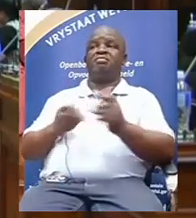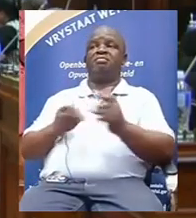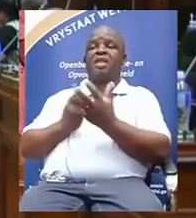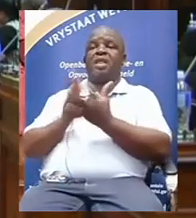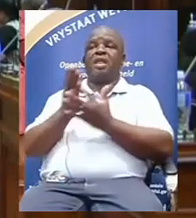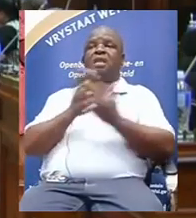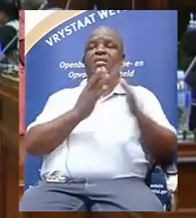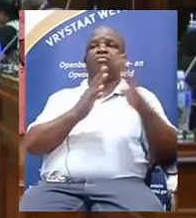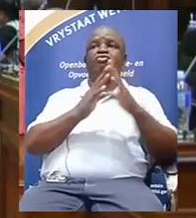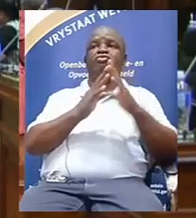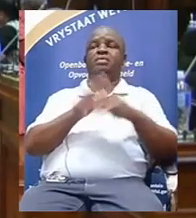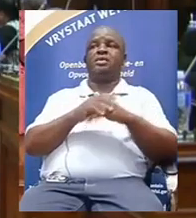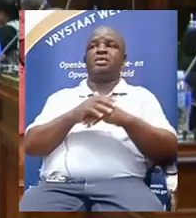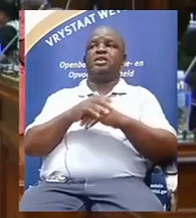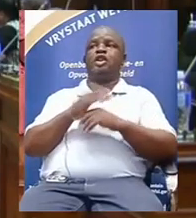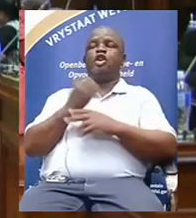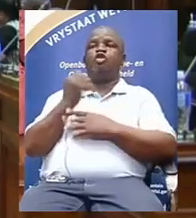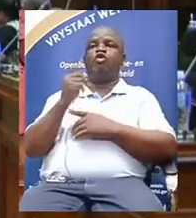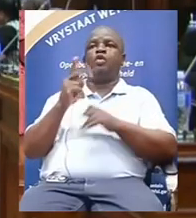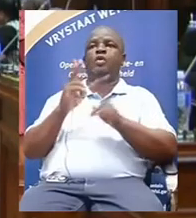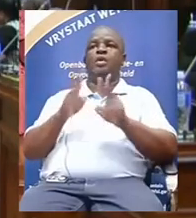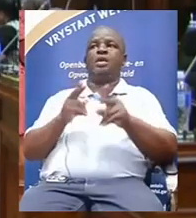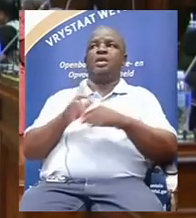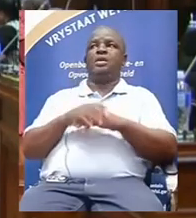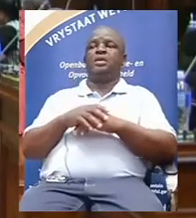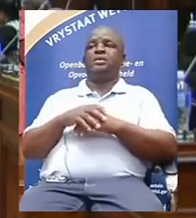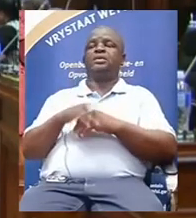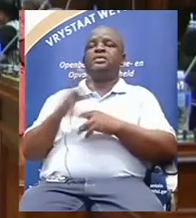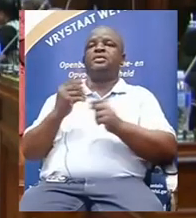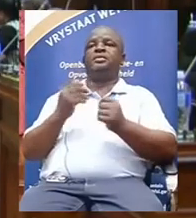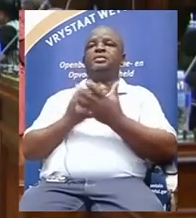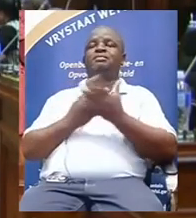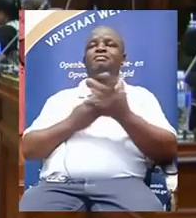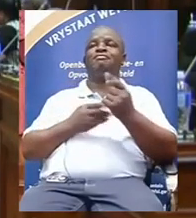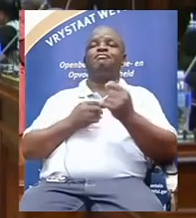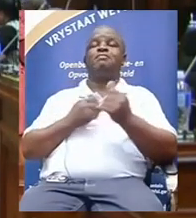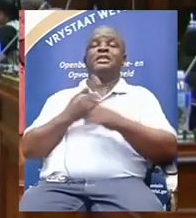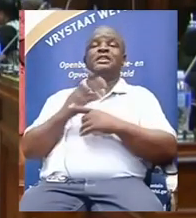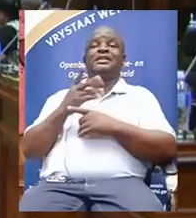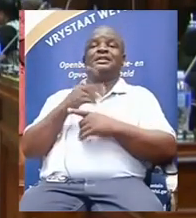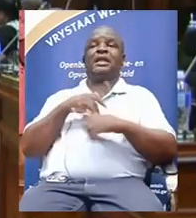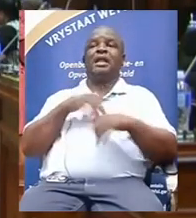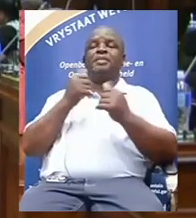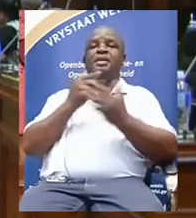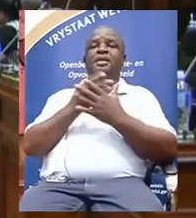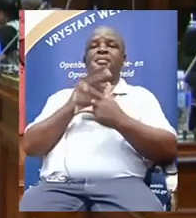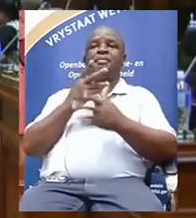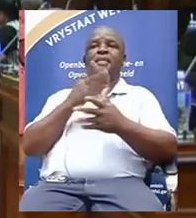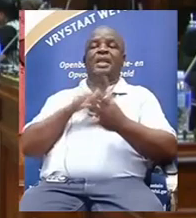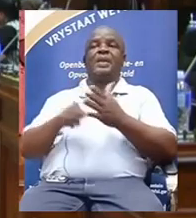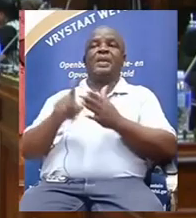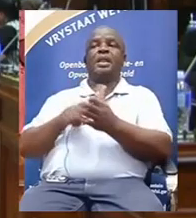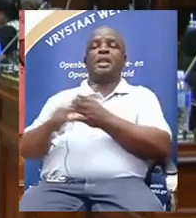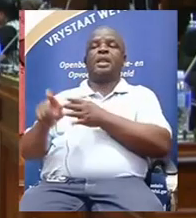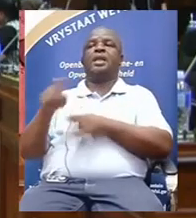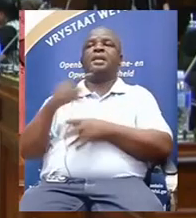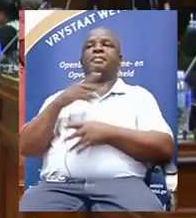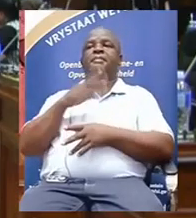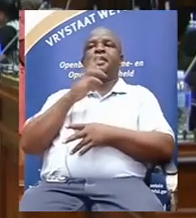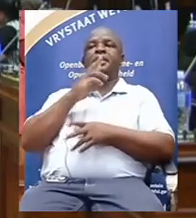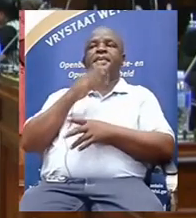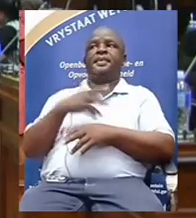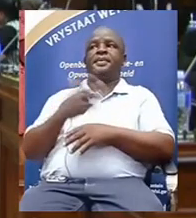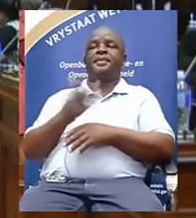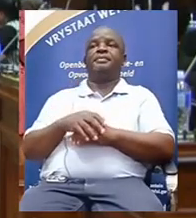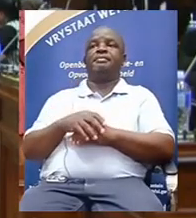normaal dat mense soms weke sonder water is omdat die regerende party en daardie raad eenvoudig nie basiese